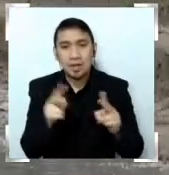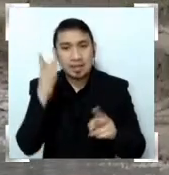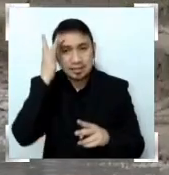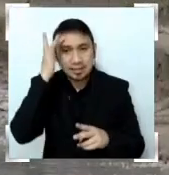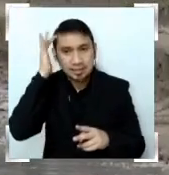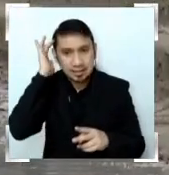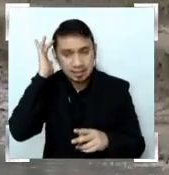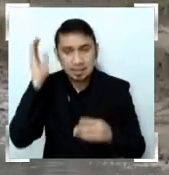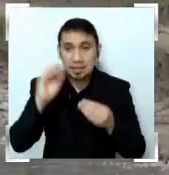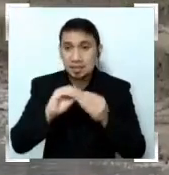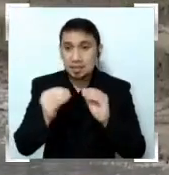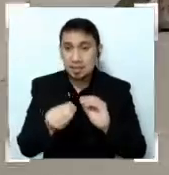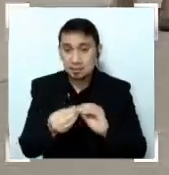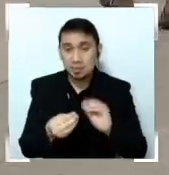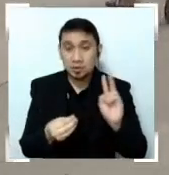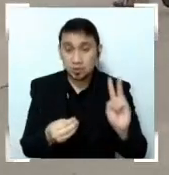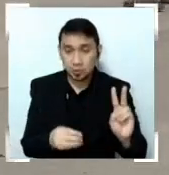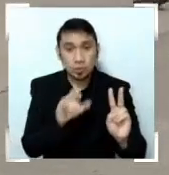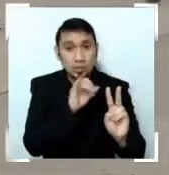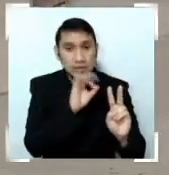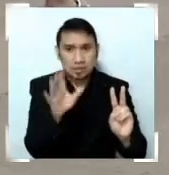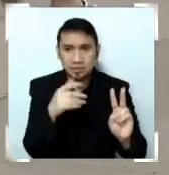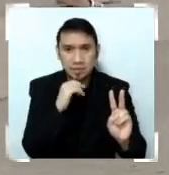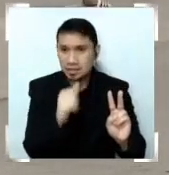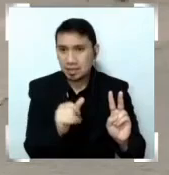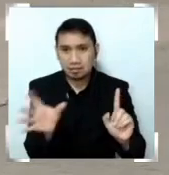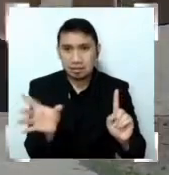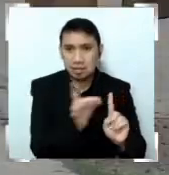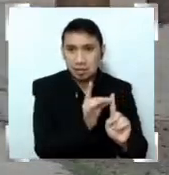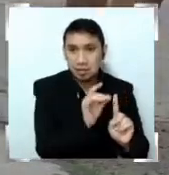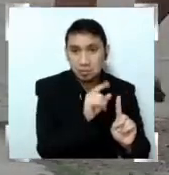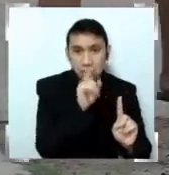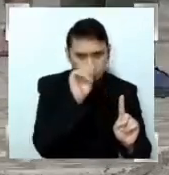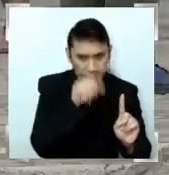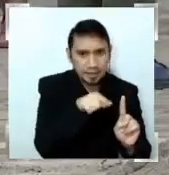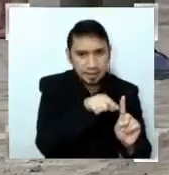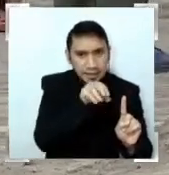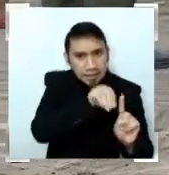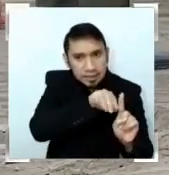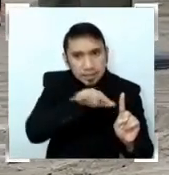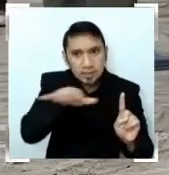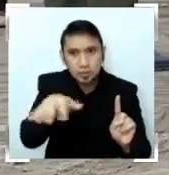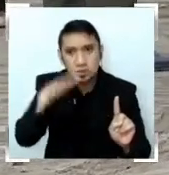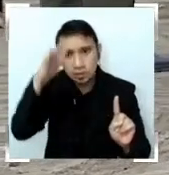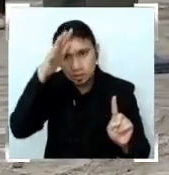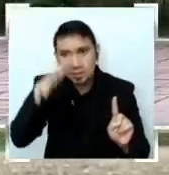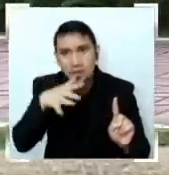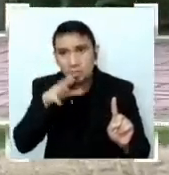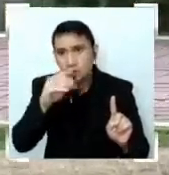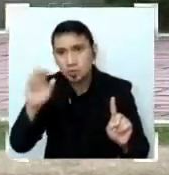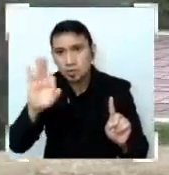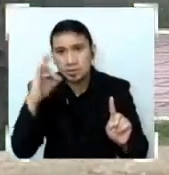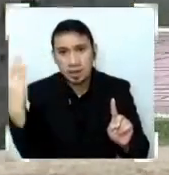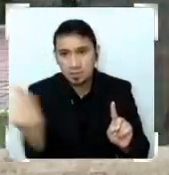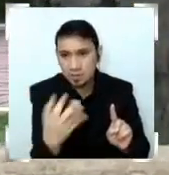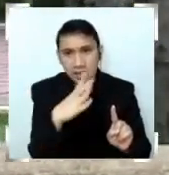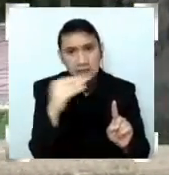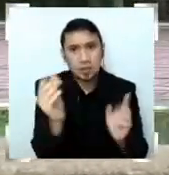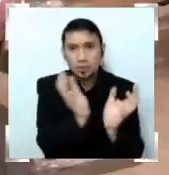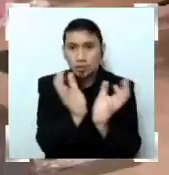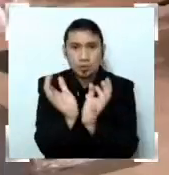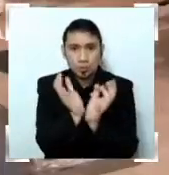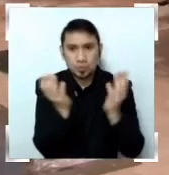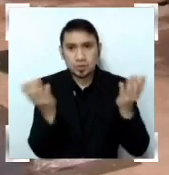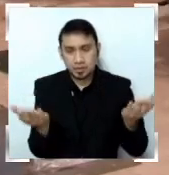if they're not infected, they could spread it to their parents, to the family, and to the community. Okay, number